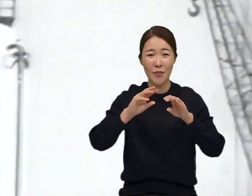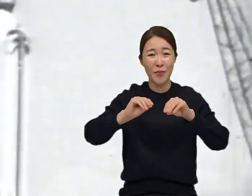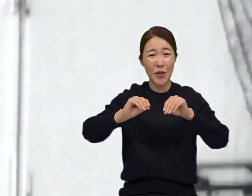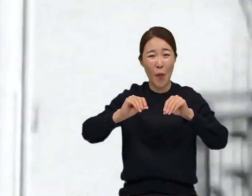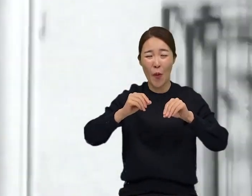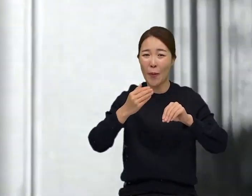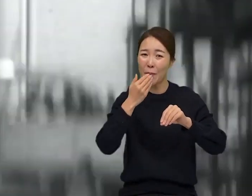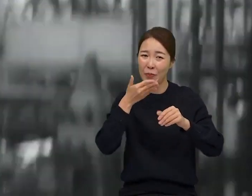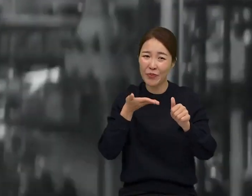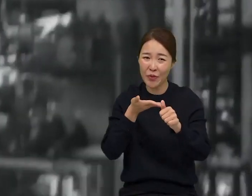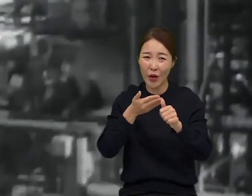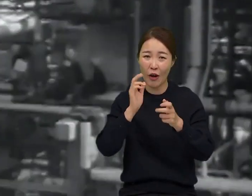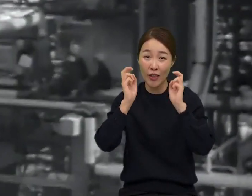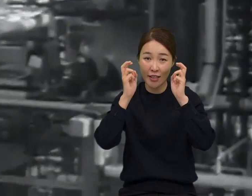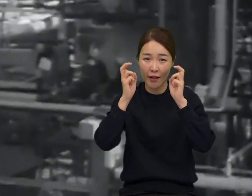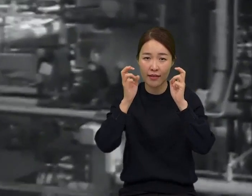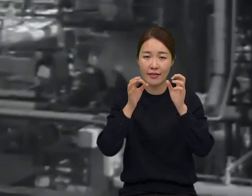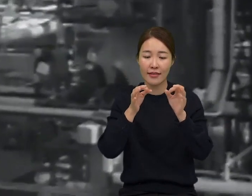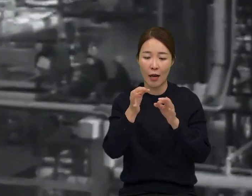사업만을 남겼다.